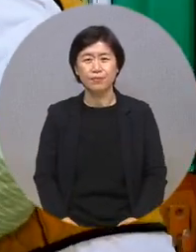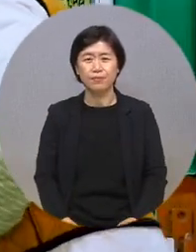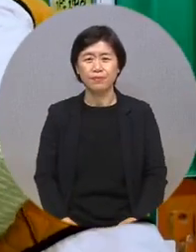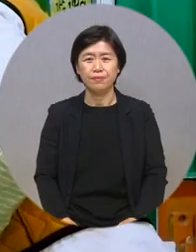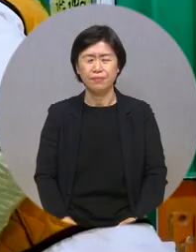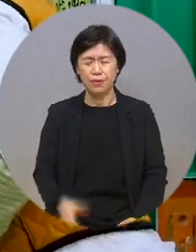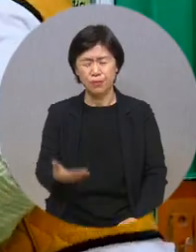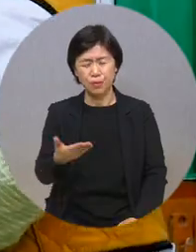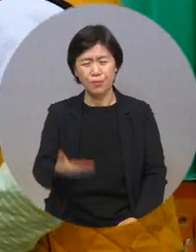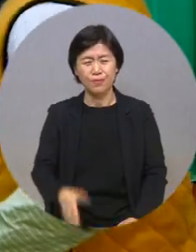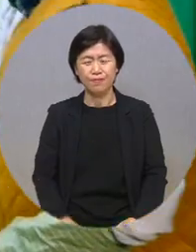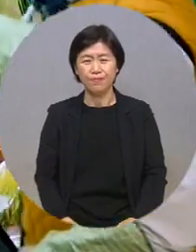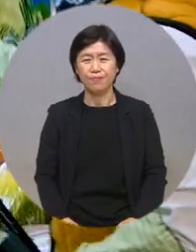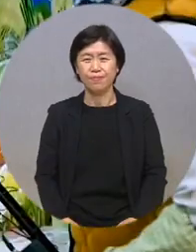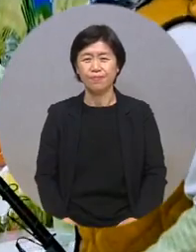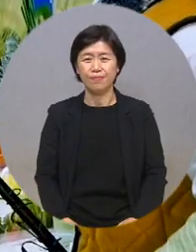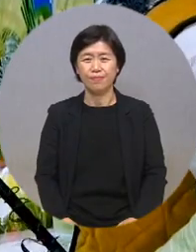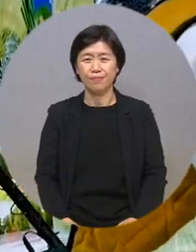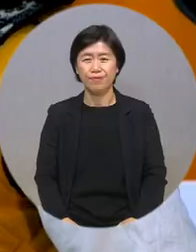저.